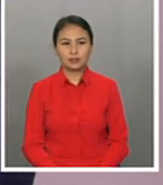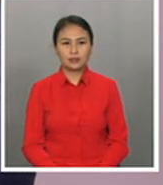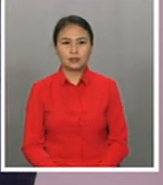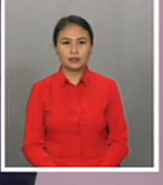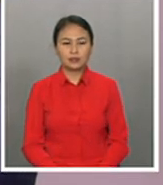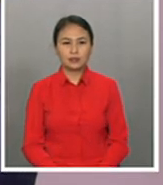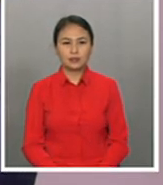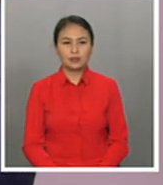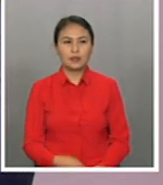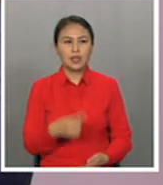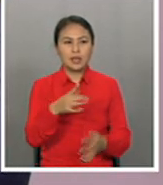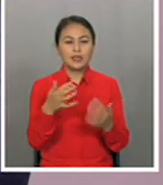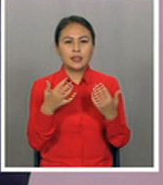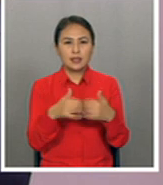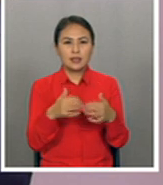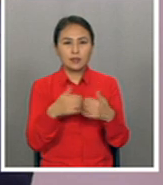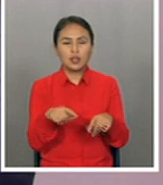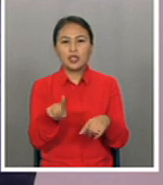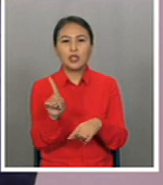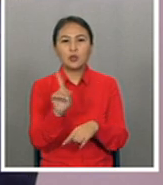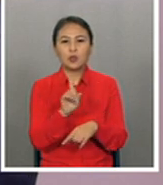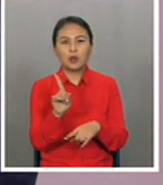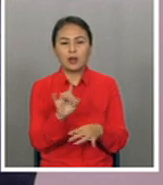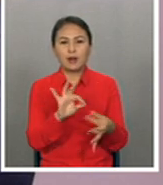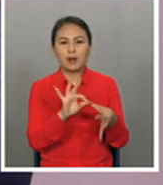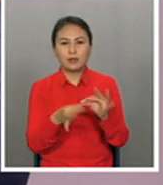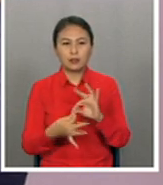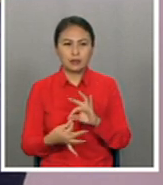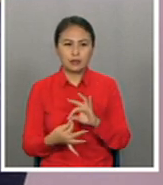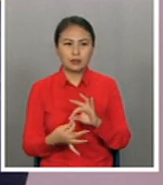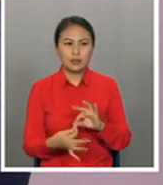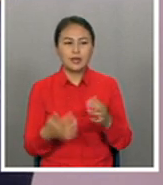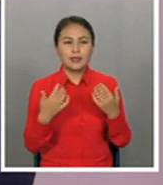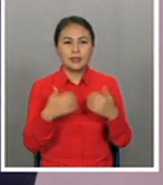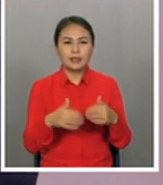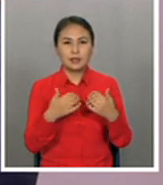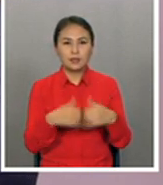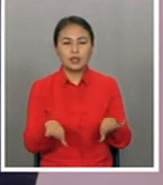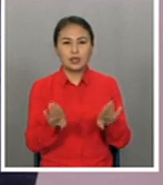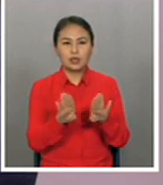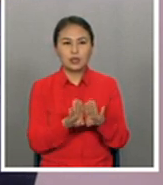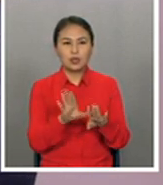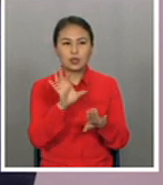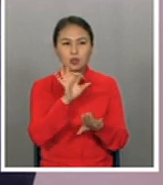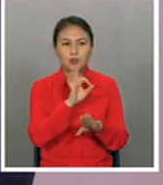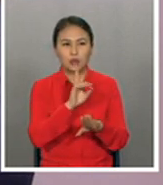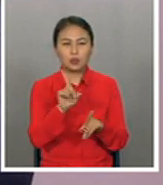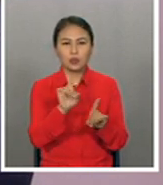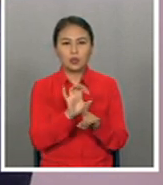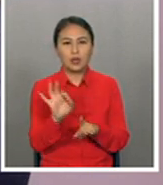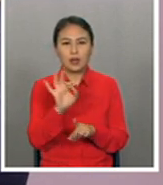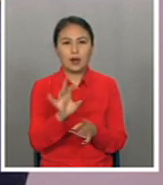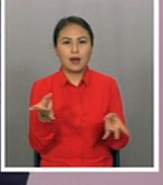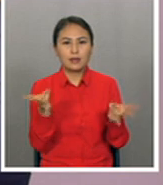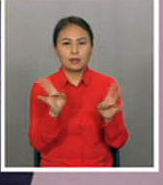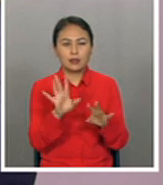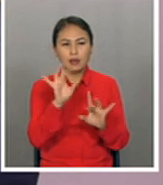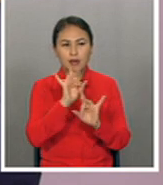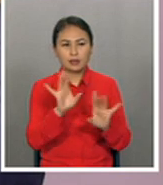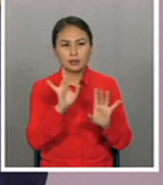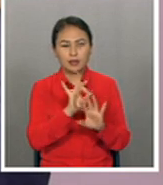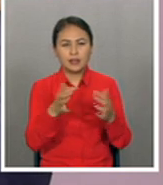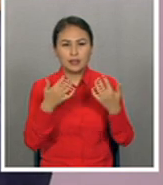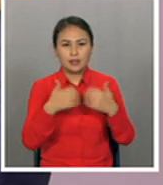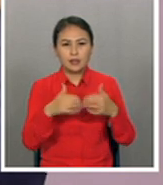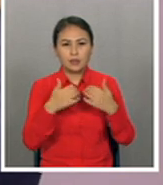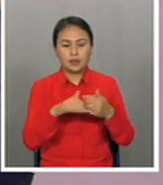айтылған? Дұрыс айтасындар, есепте шырын туралы айтылған. Олай болса,